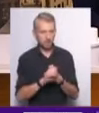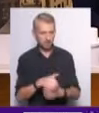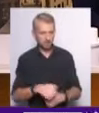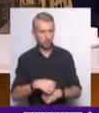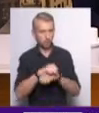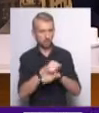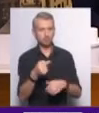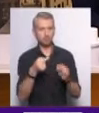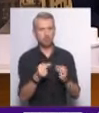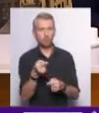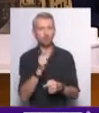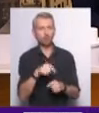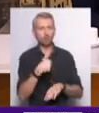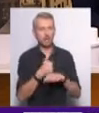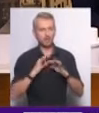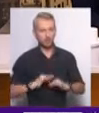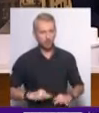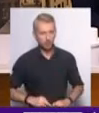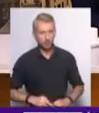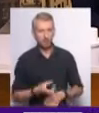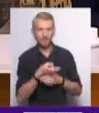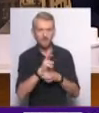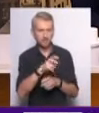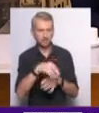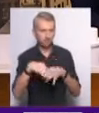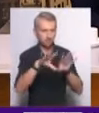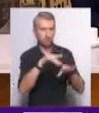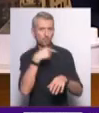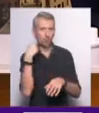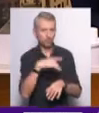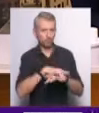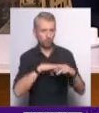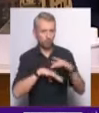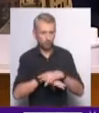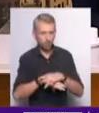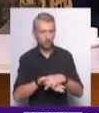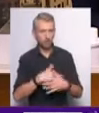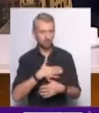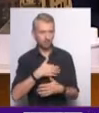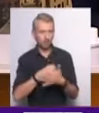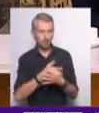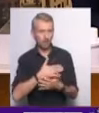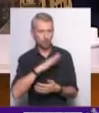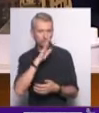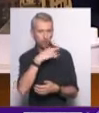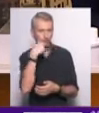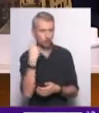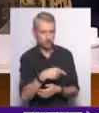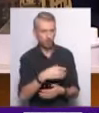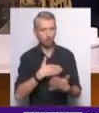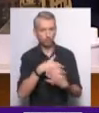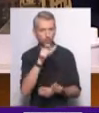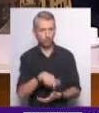проти того, що генеральний прокурор вислав в Росію в полон до нашого ворога, одвічного Російської Федерації,